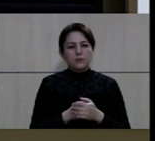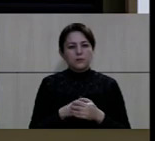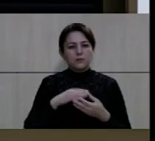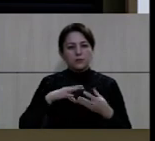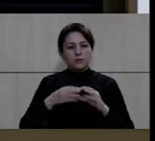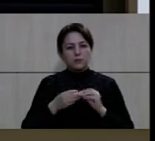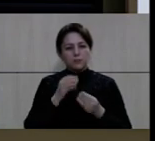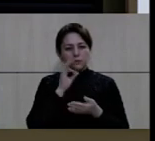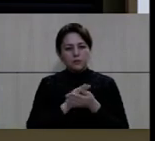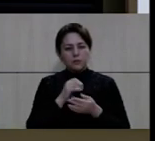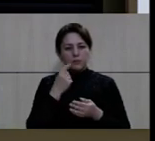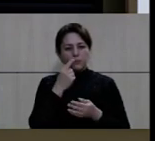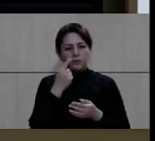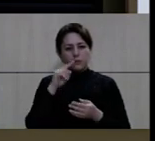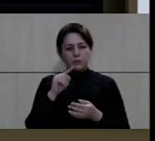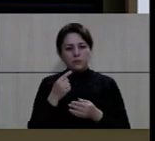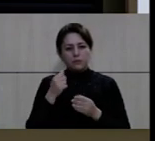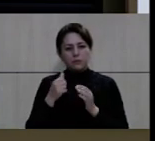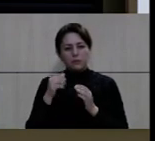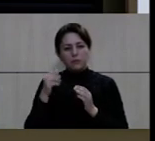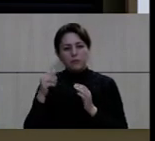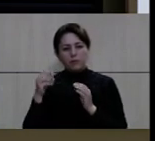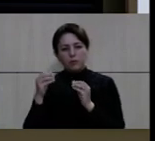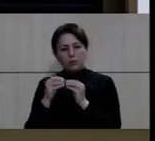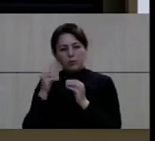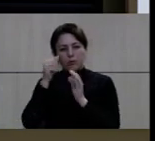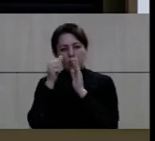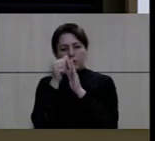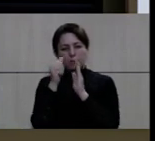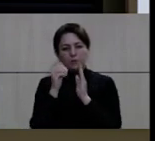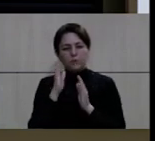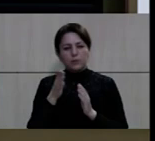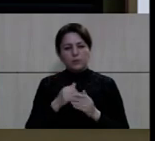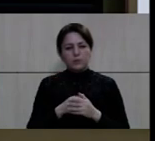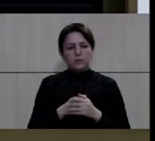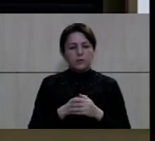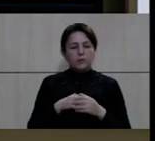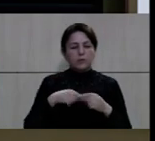Natija 1.6 dan 1 ga teng ekan. Keyingi misolimiz.